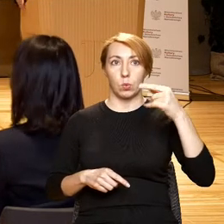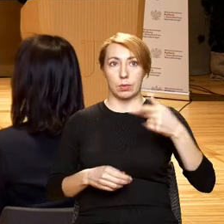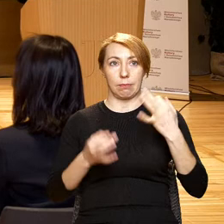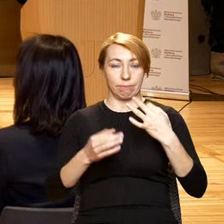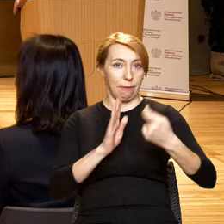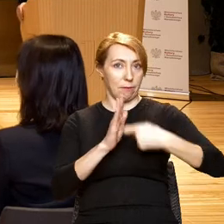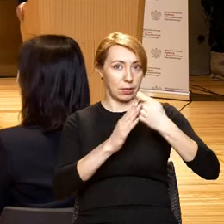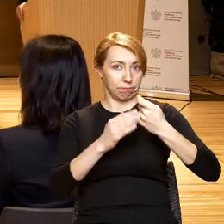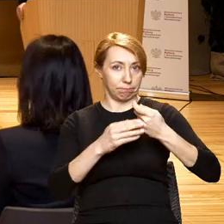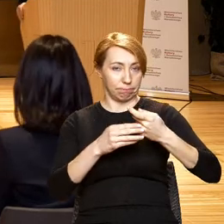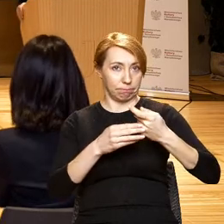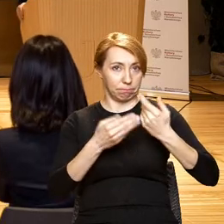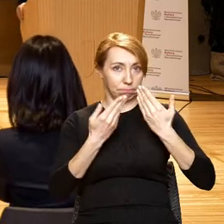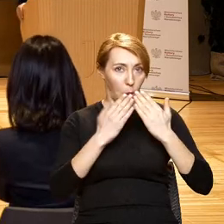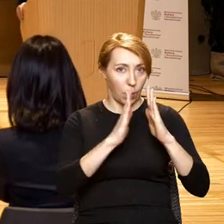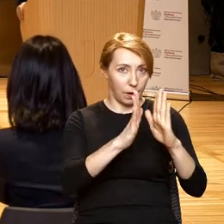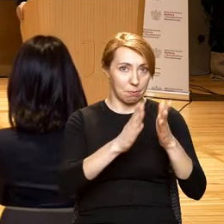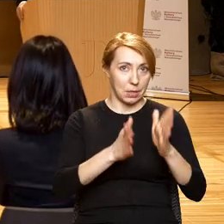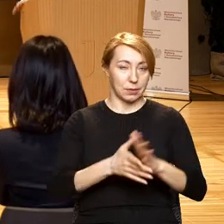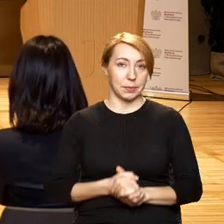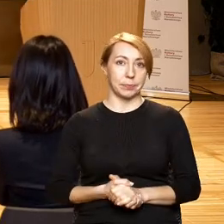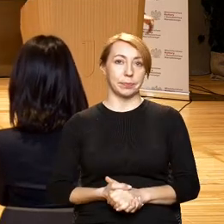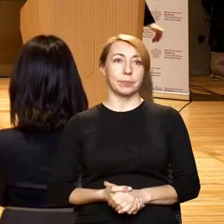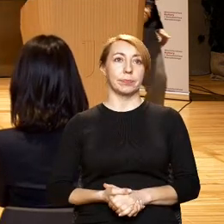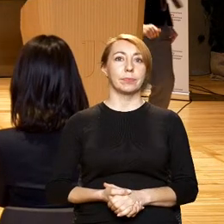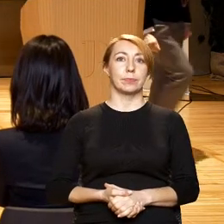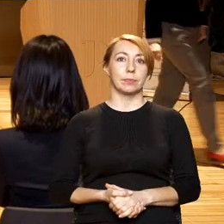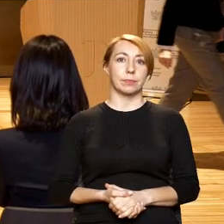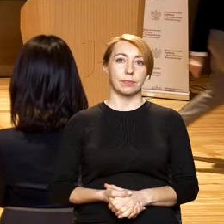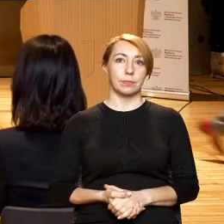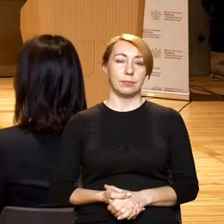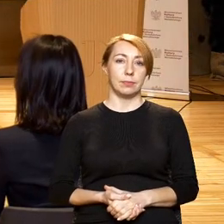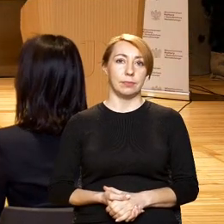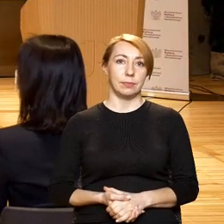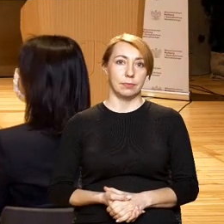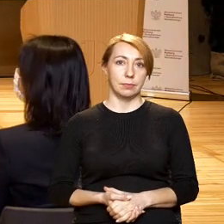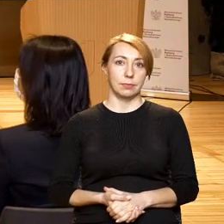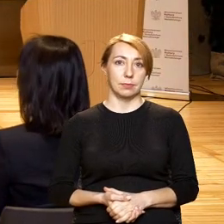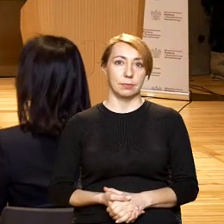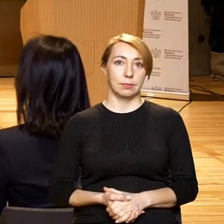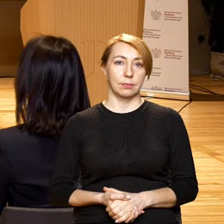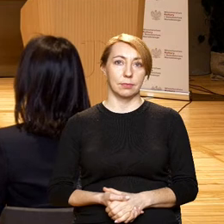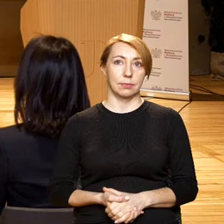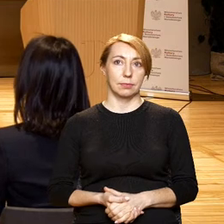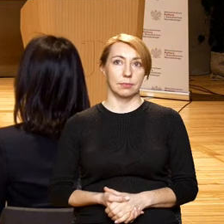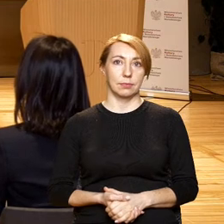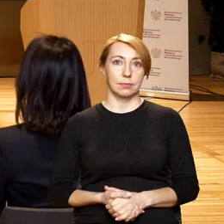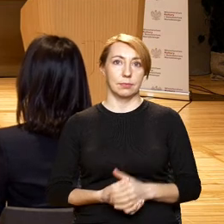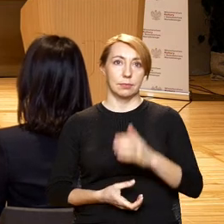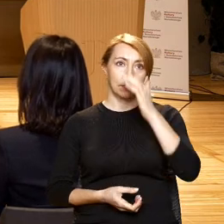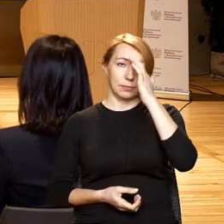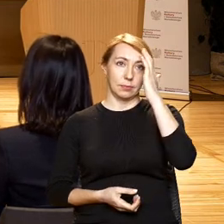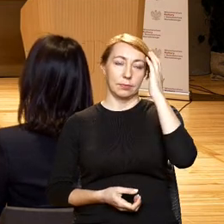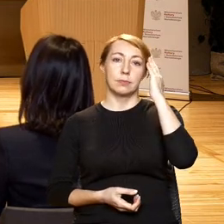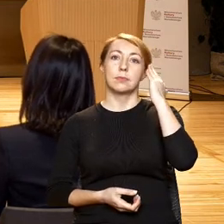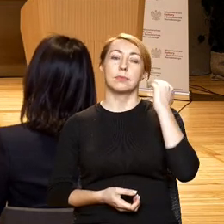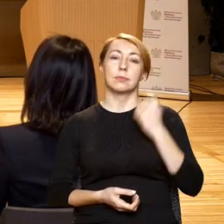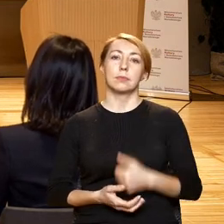nagranie z ich przesłaniem dla nas.